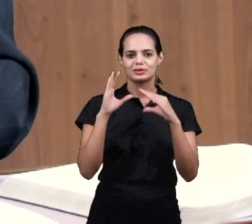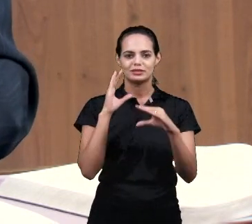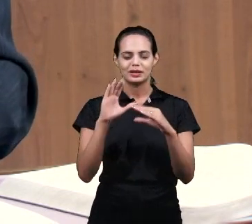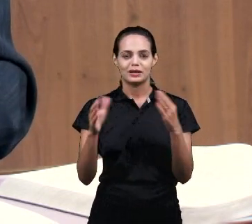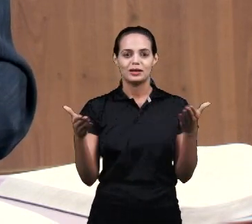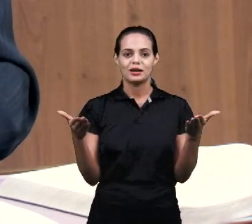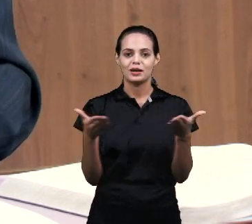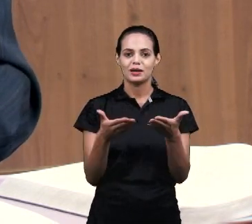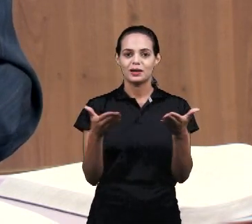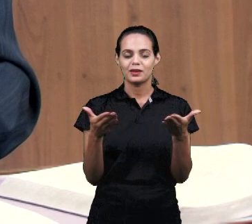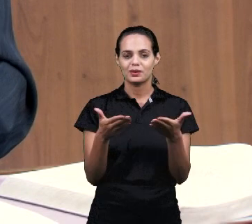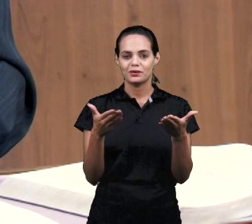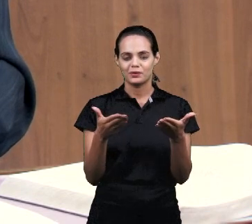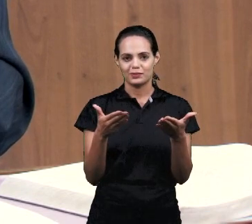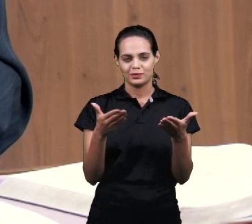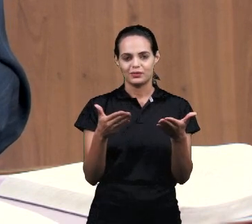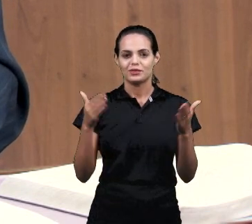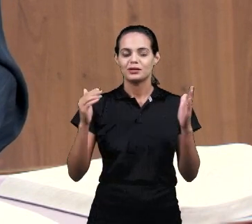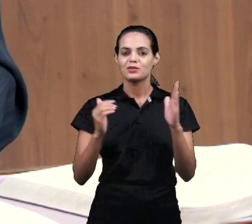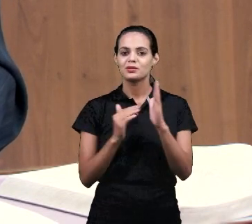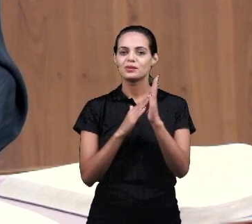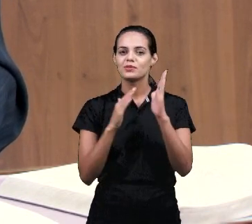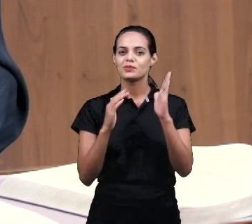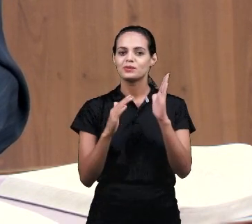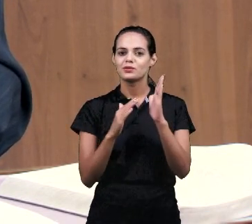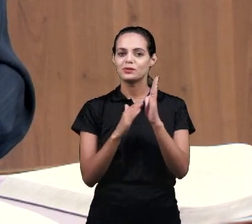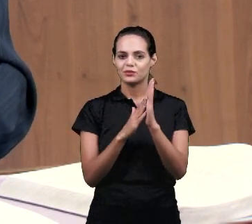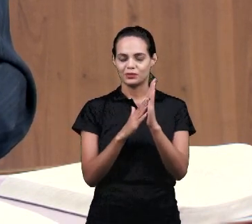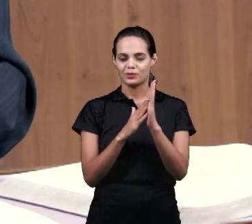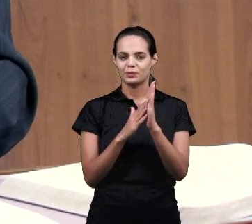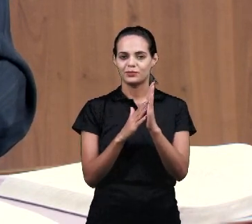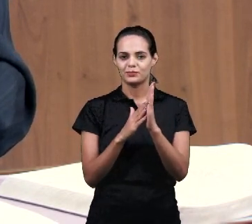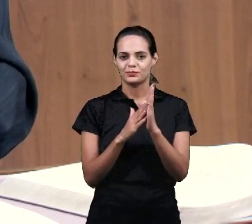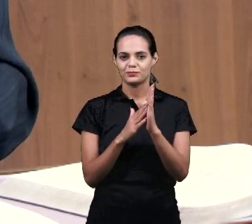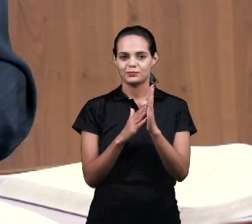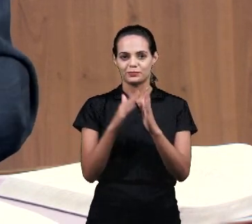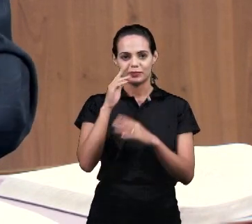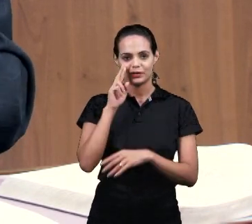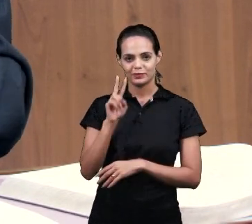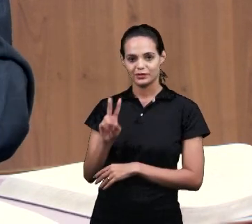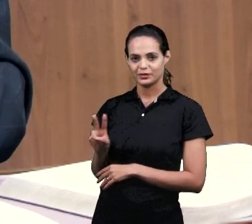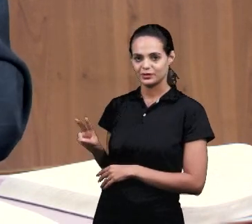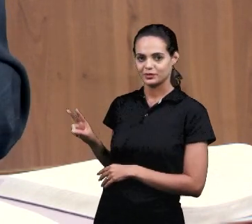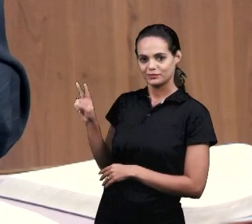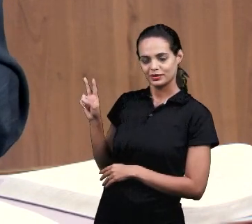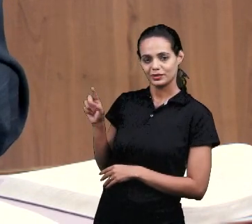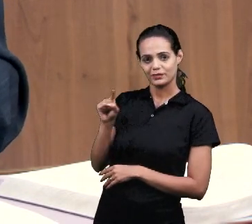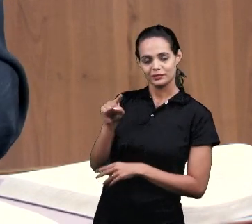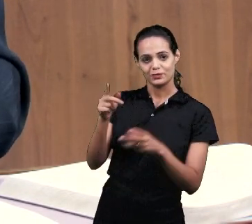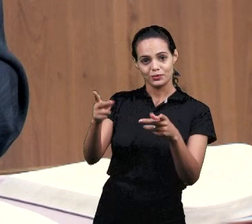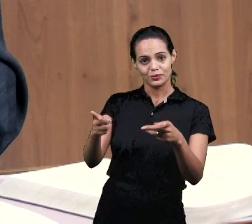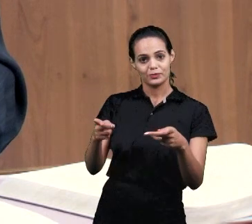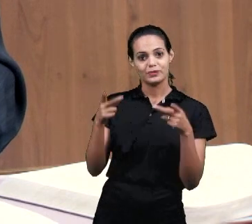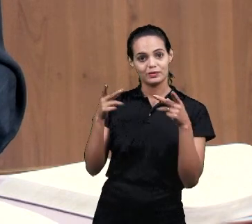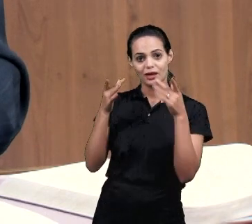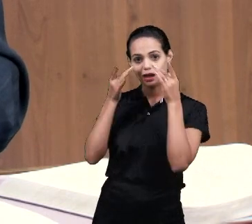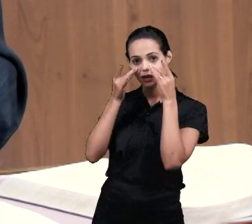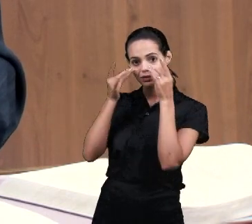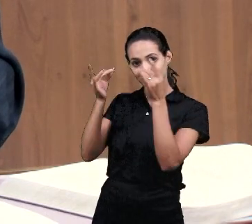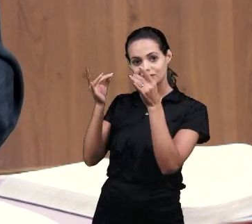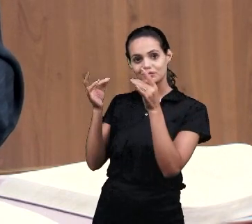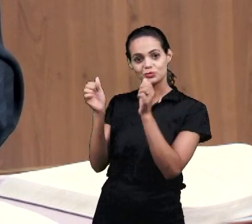cette louange dans cette prochaine étape de l'école biblique dominicale. Je vais vous inviter à être attentifs à cela et à participer avec nous avec